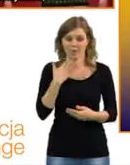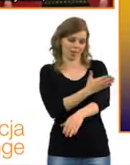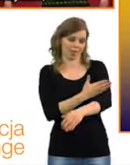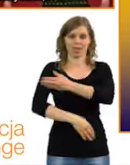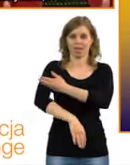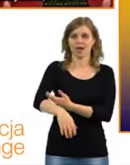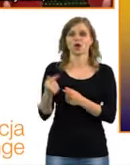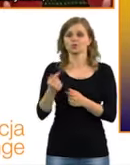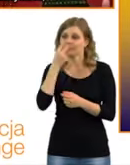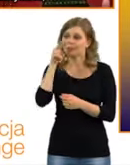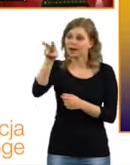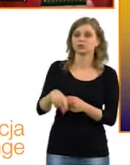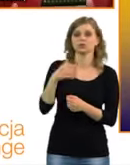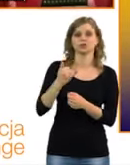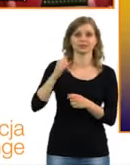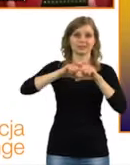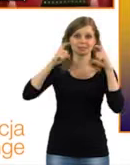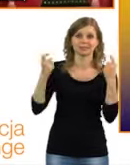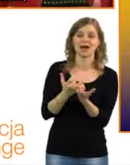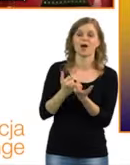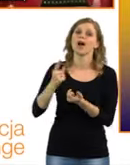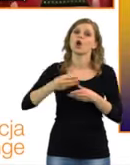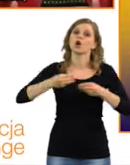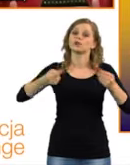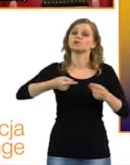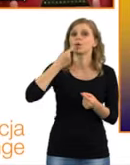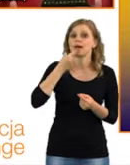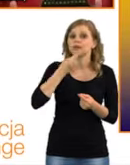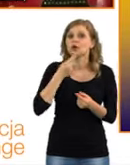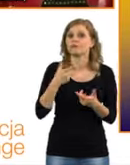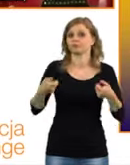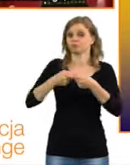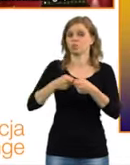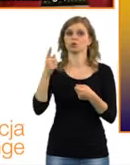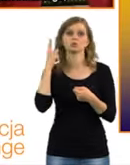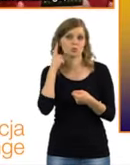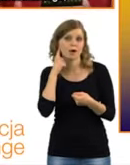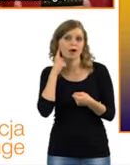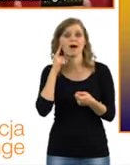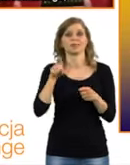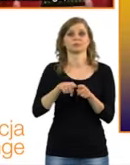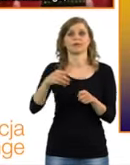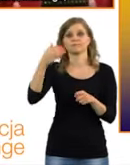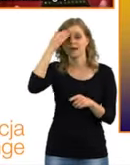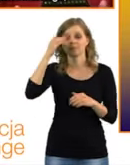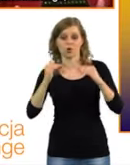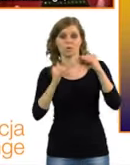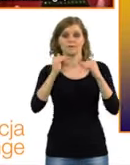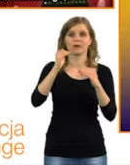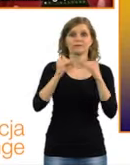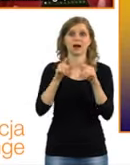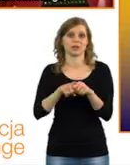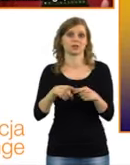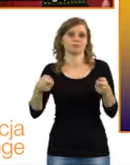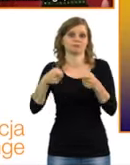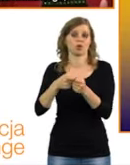podchodzimy do dziecka holistycznie, rozwój językowy związany jest ze słuchem, już wiemy, że równowaga